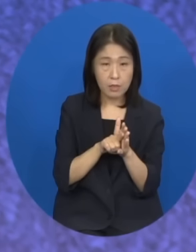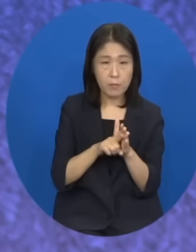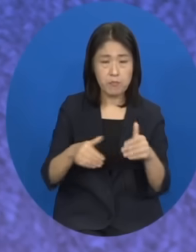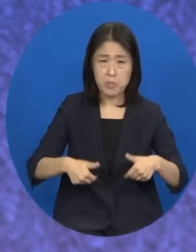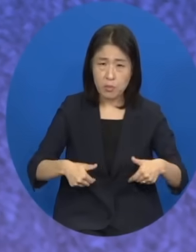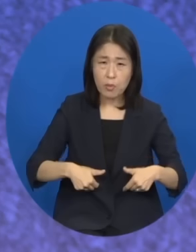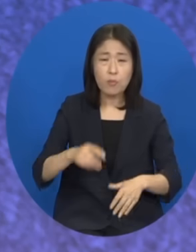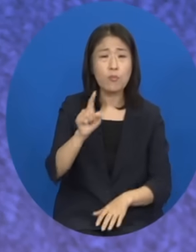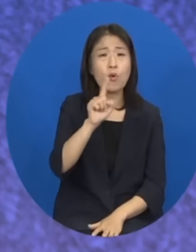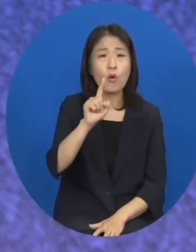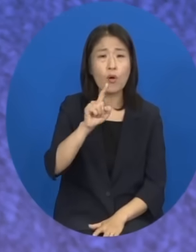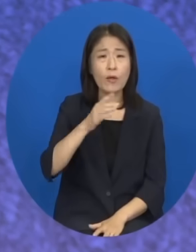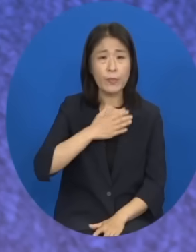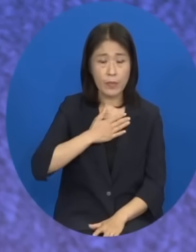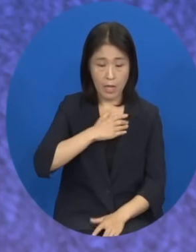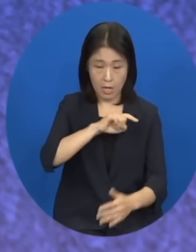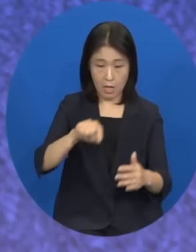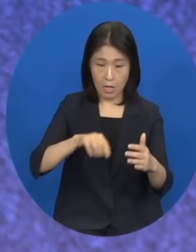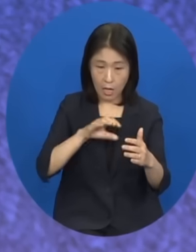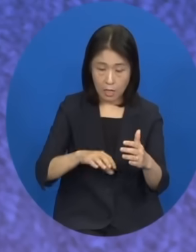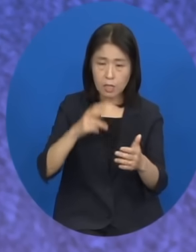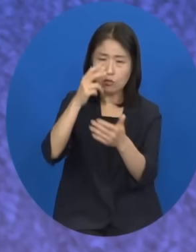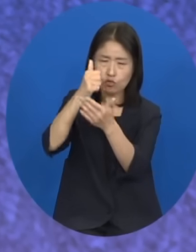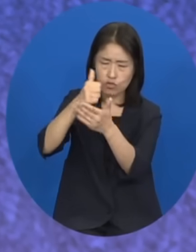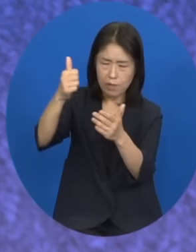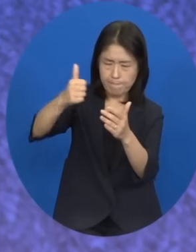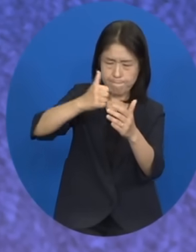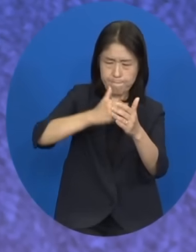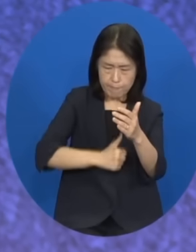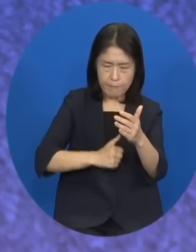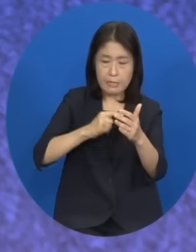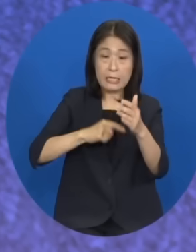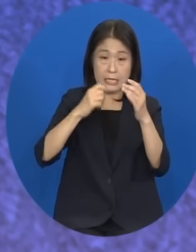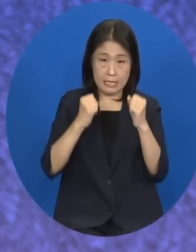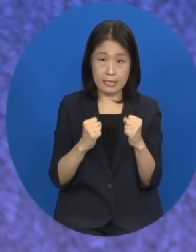내 안에 계시다는 것을 믿는 것 하나뿐입니다.